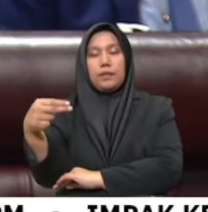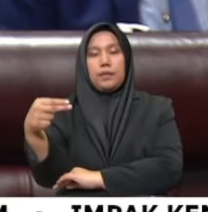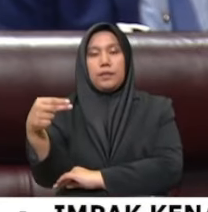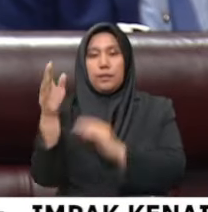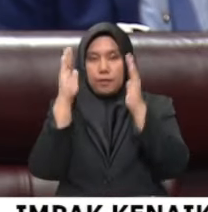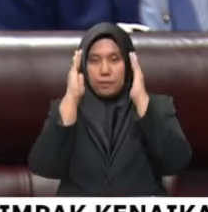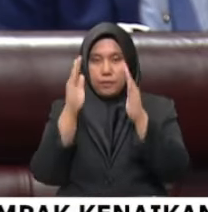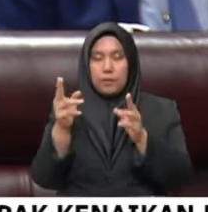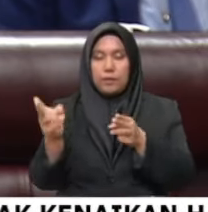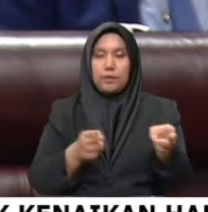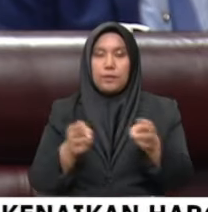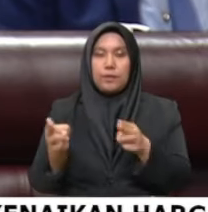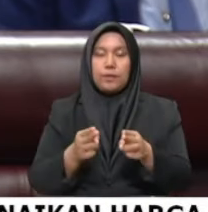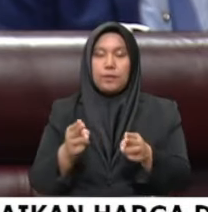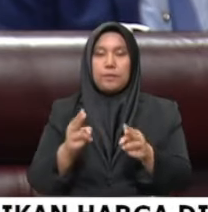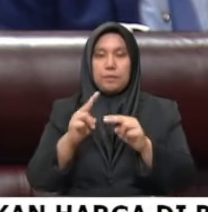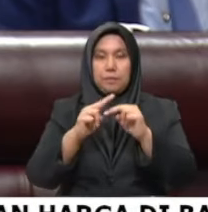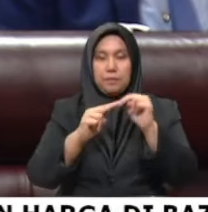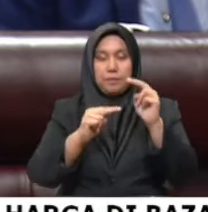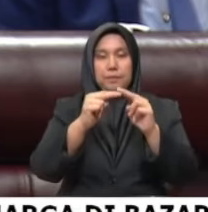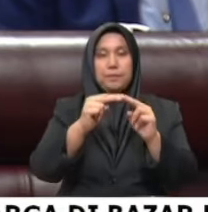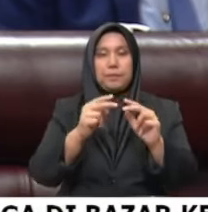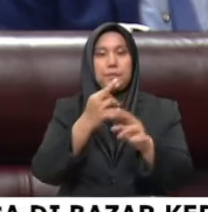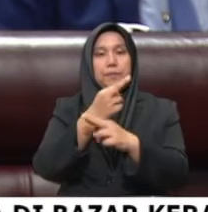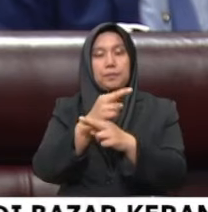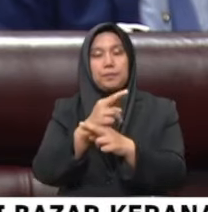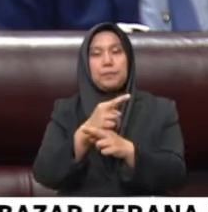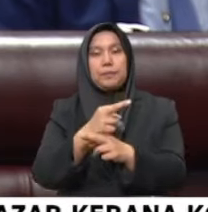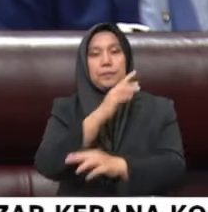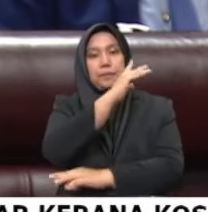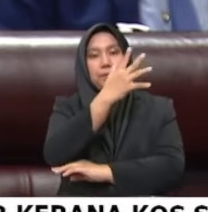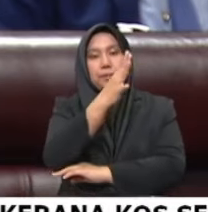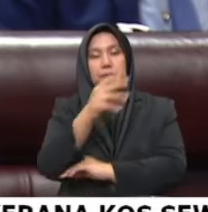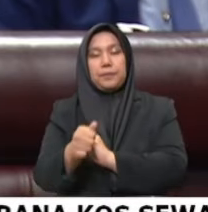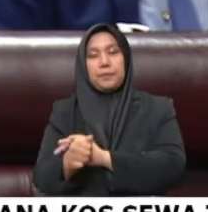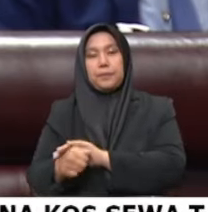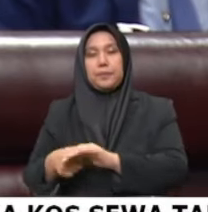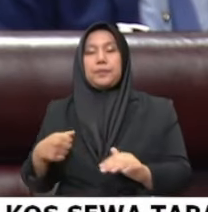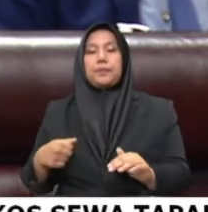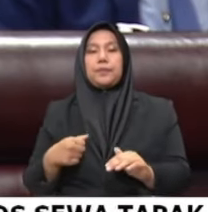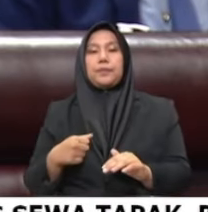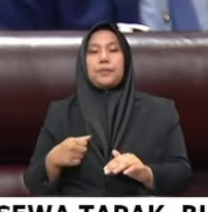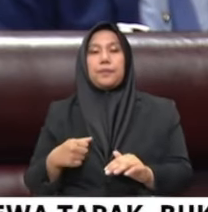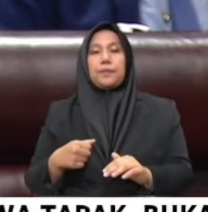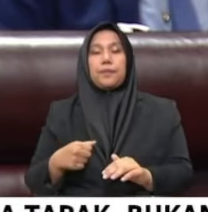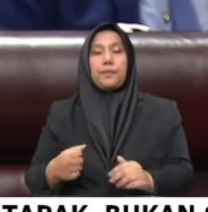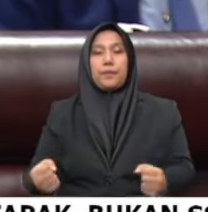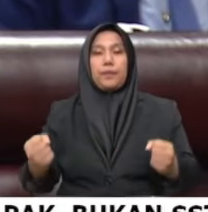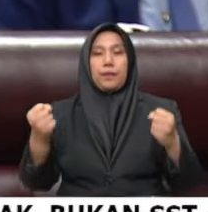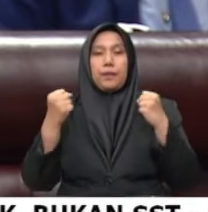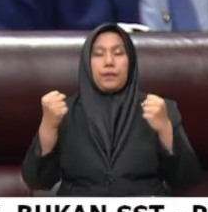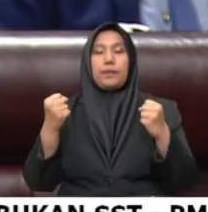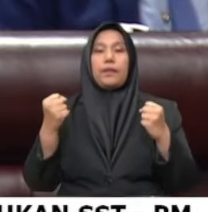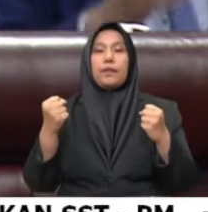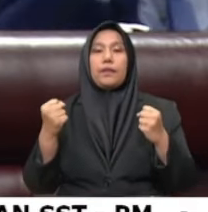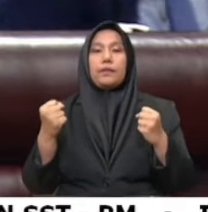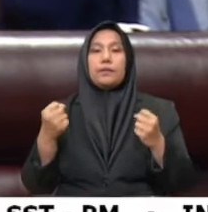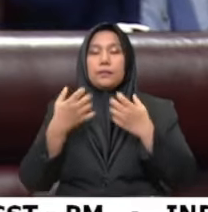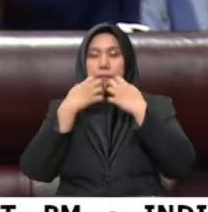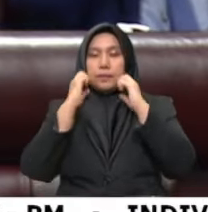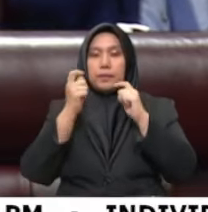usaha-usaha pemuliharaan dan perlindungan hutan dan kepelbagaian biologi serta memperkasa kecekapan tadbir